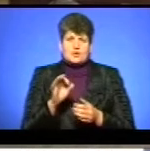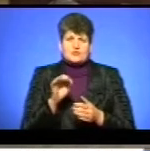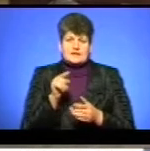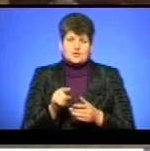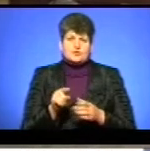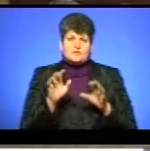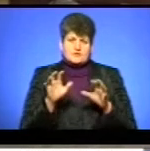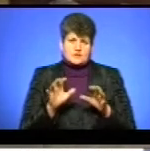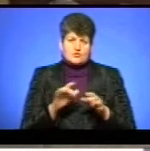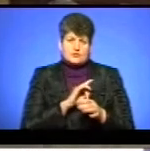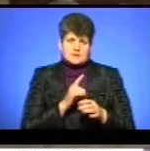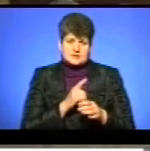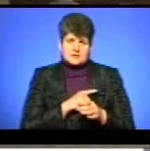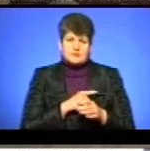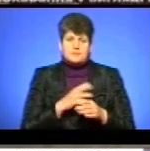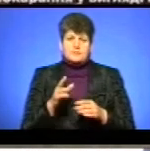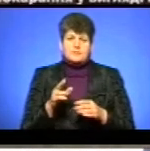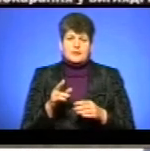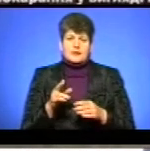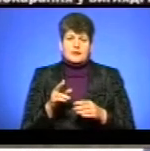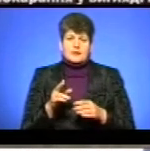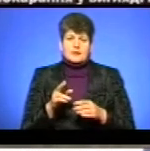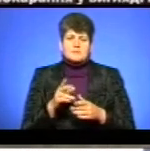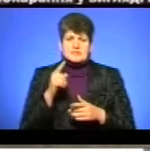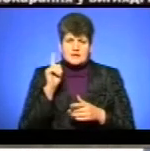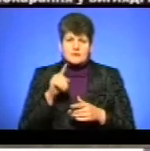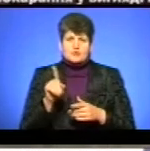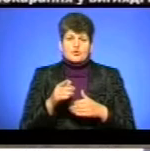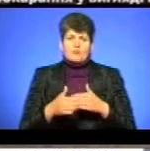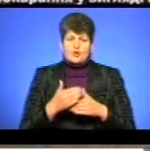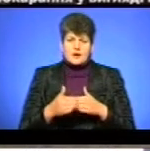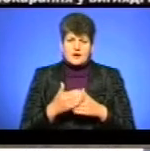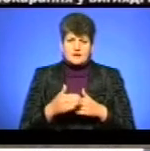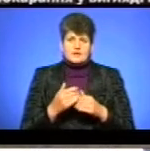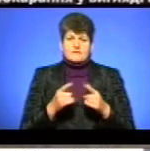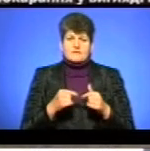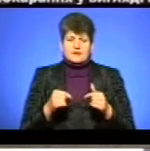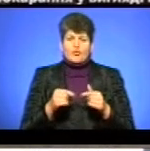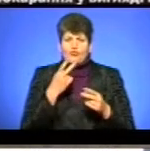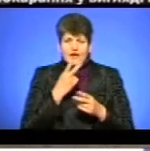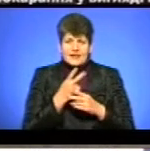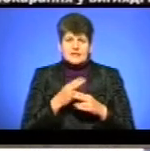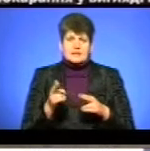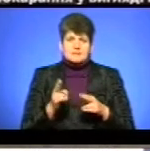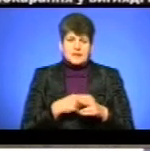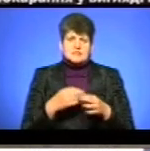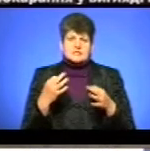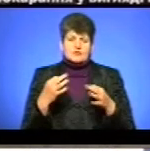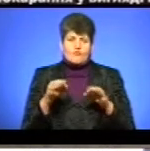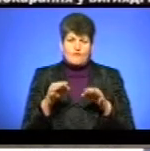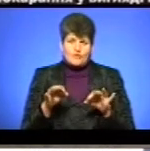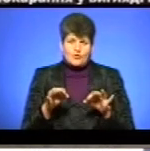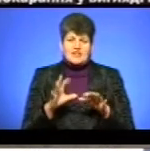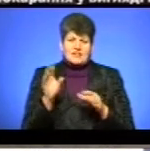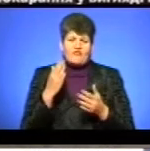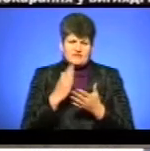силу, хоча першу інстанцію судом призначено покарання вигляді реального покарання у вигляді позбавлення волі, у нього є всі підстави